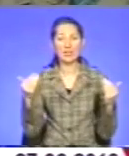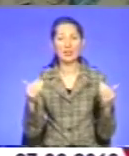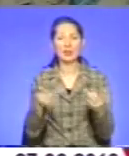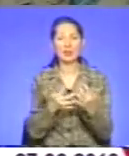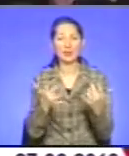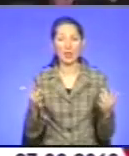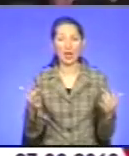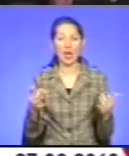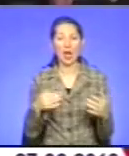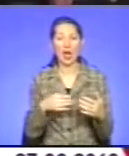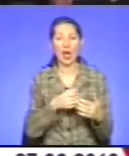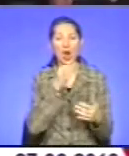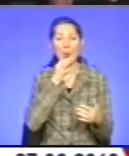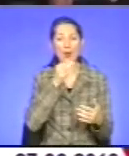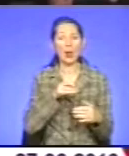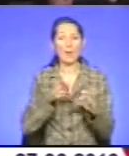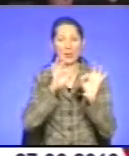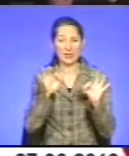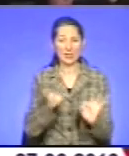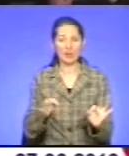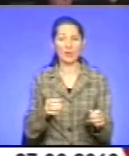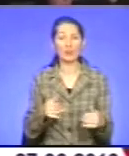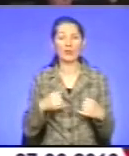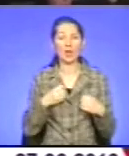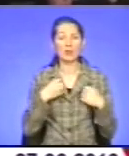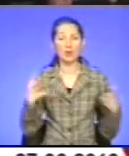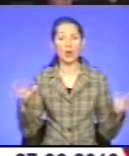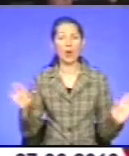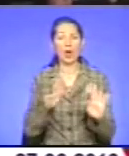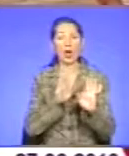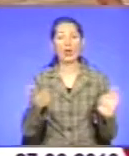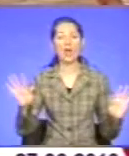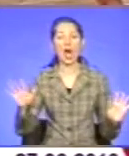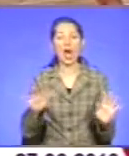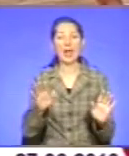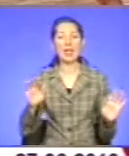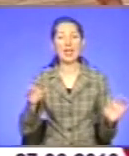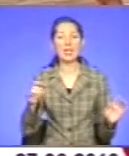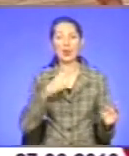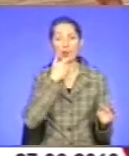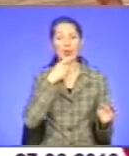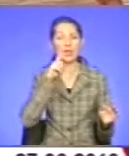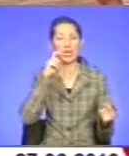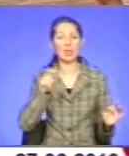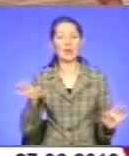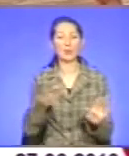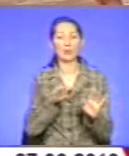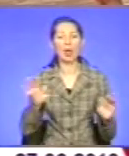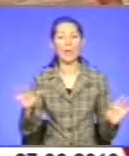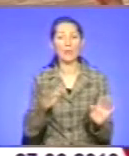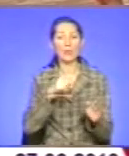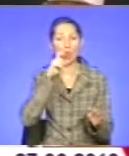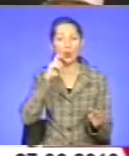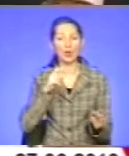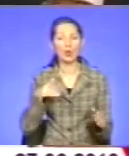аматорів мистецтва. Урочисто лине державний гімн. У виконанні солістів звучить пісня про Україну. Вітальне слово виголошують представники